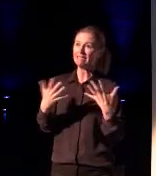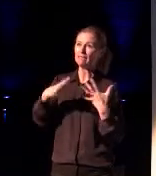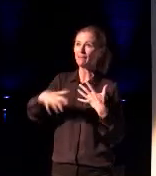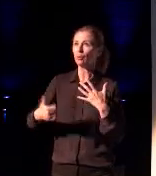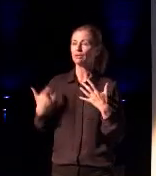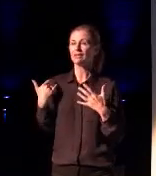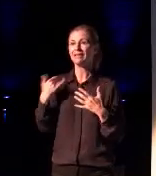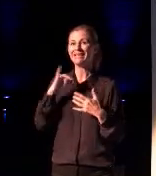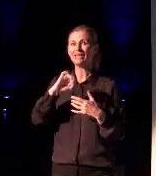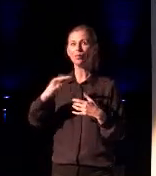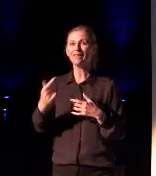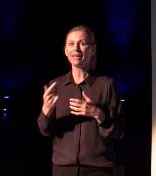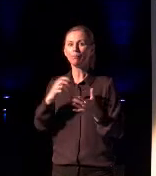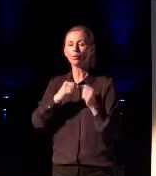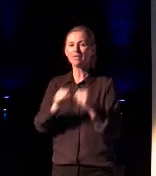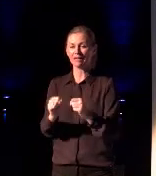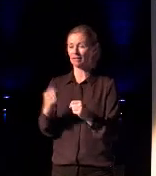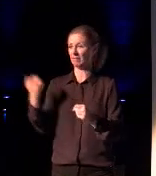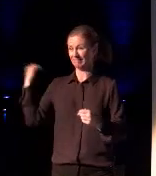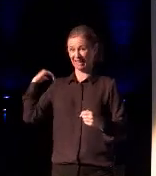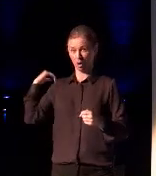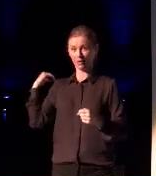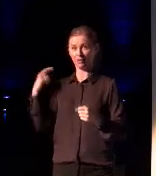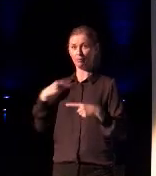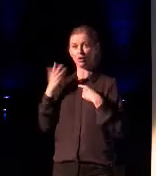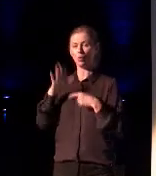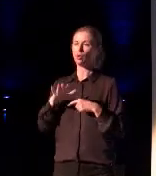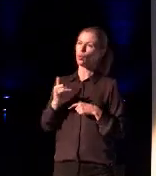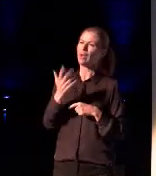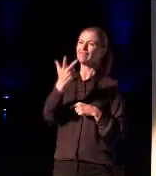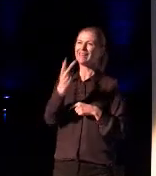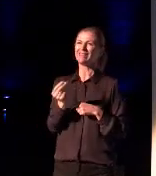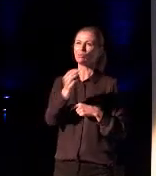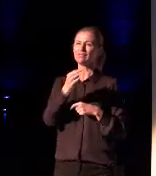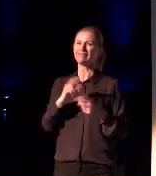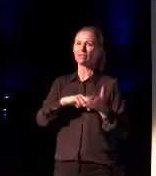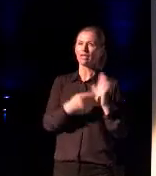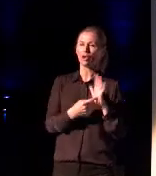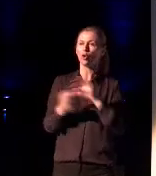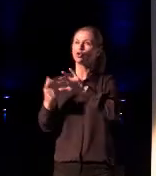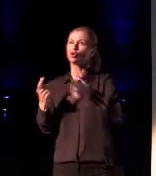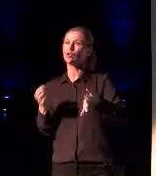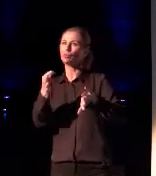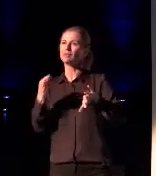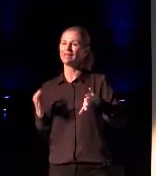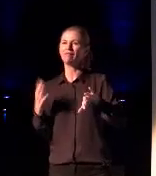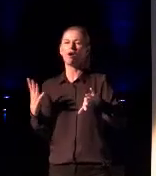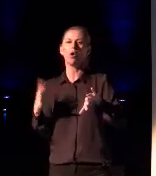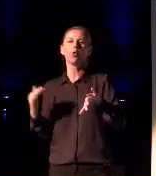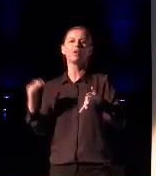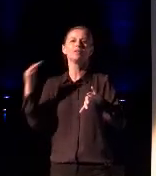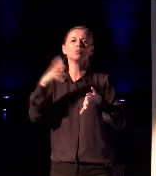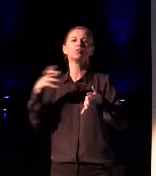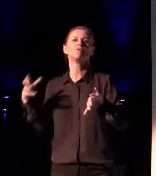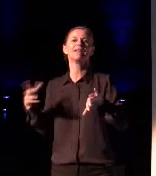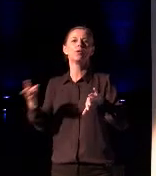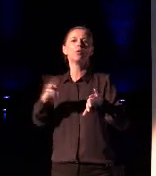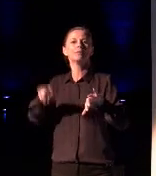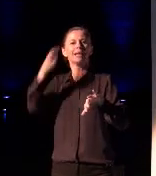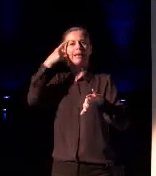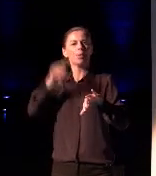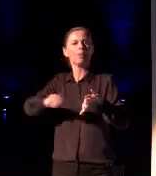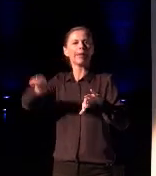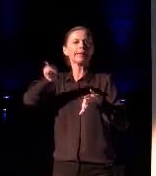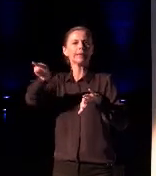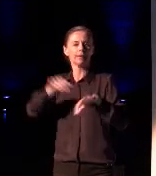i IKT-prosjekter så snakket vi om at det var 30% teknologi og 70% det var organisasjonsutvikling, omstilling og